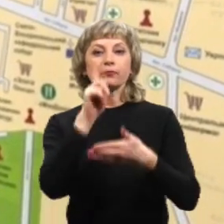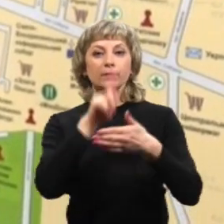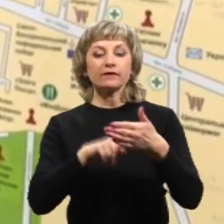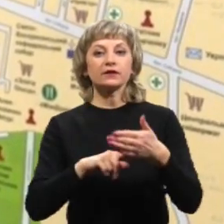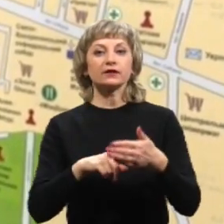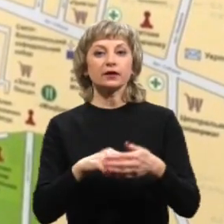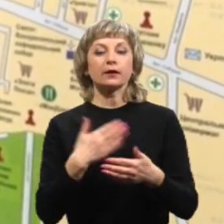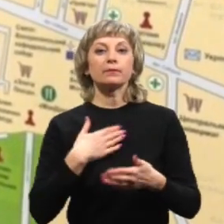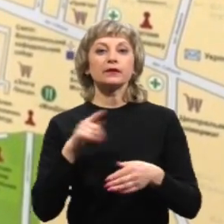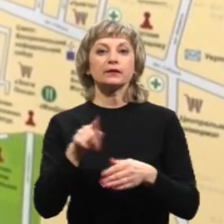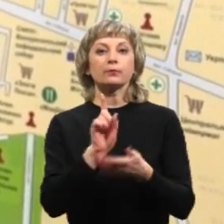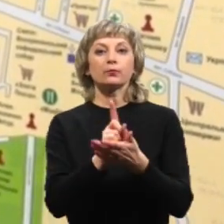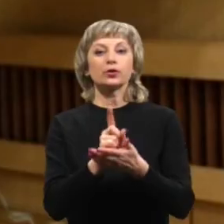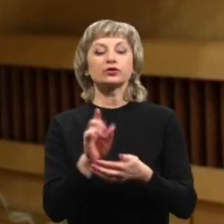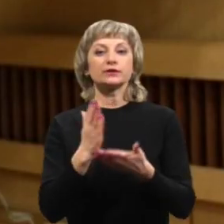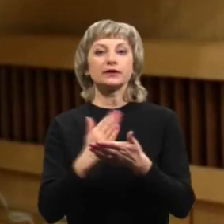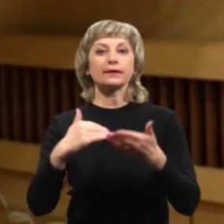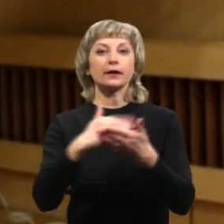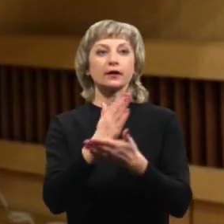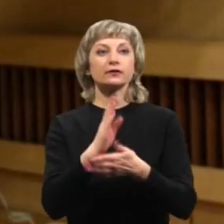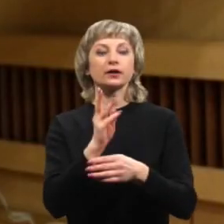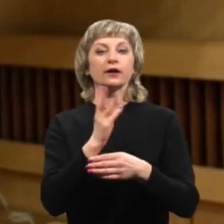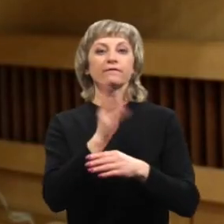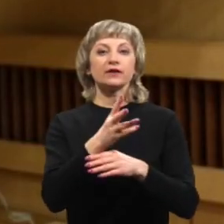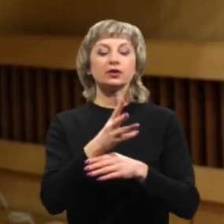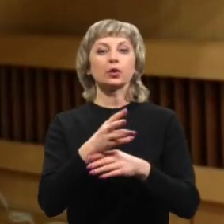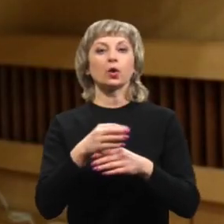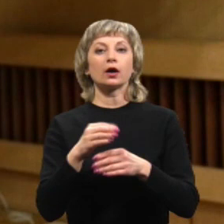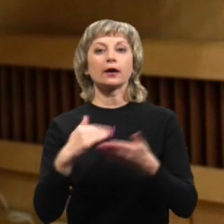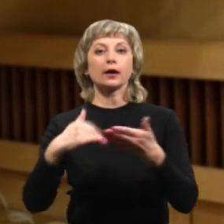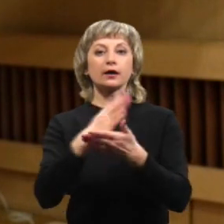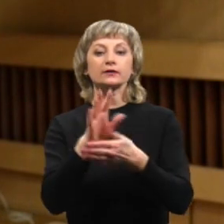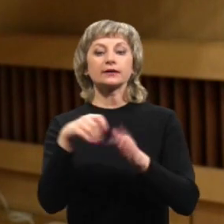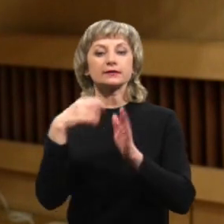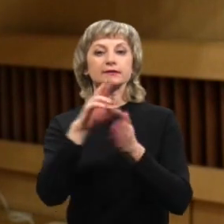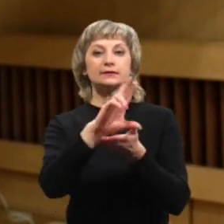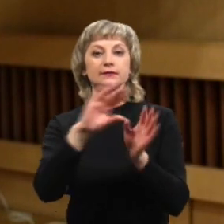воно там має бути, бо воно є на карті. Відео і карта, вони зняті за